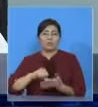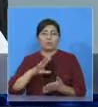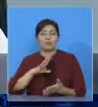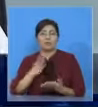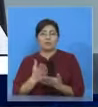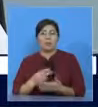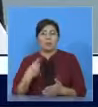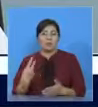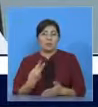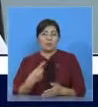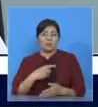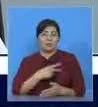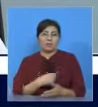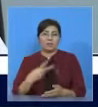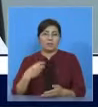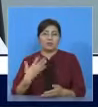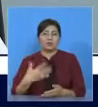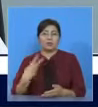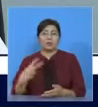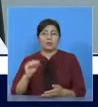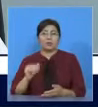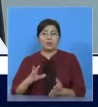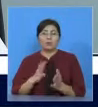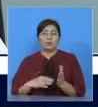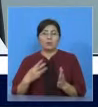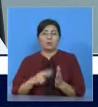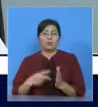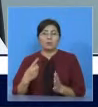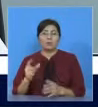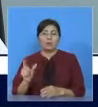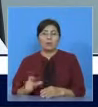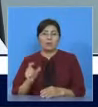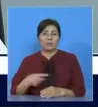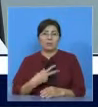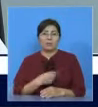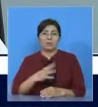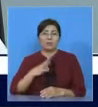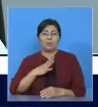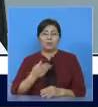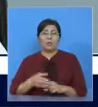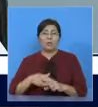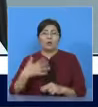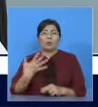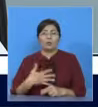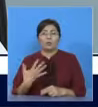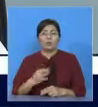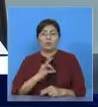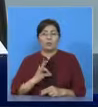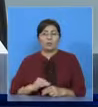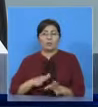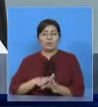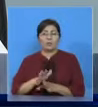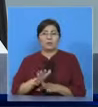бірінші компонентмен қазіргі кезде 252 981 адам егілген болатын, бұл 55% құрап